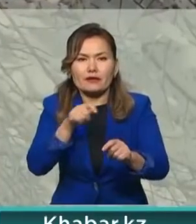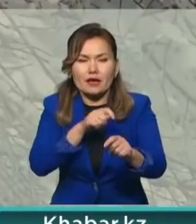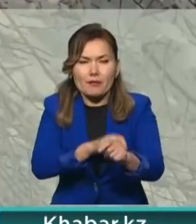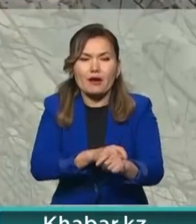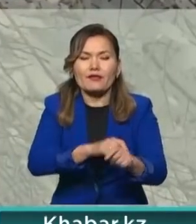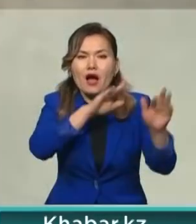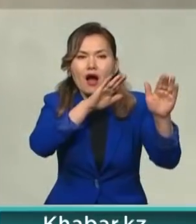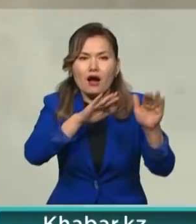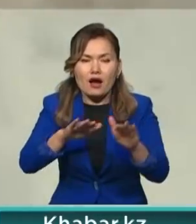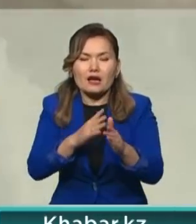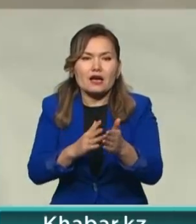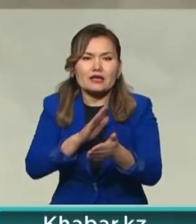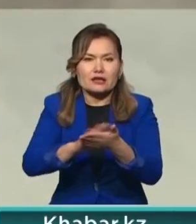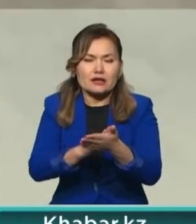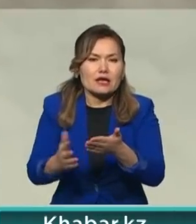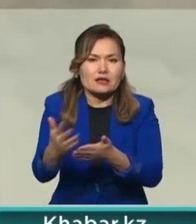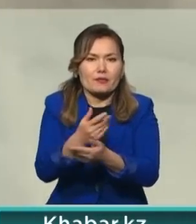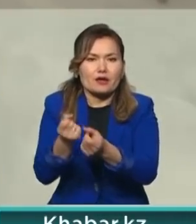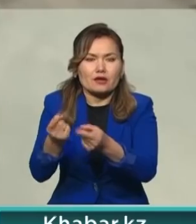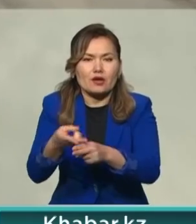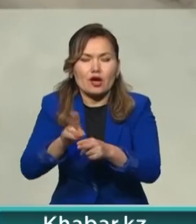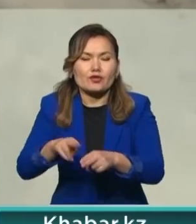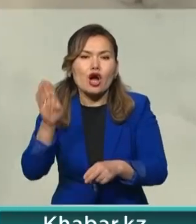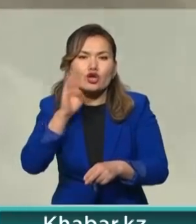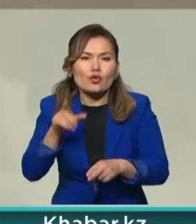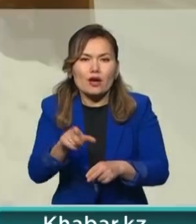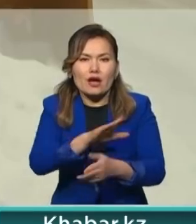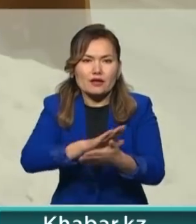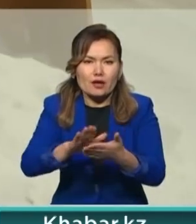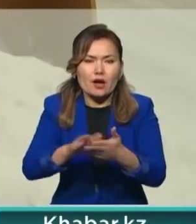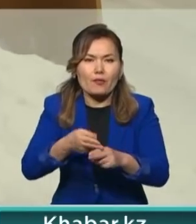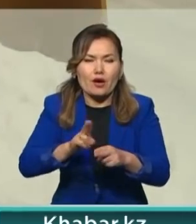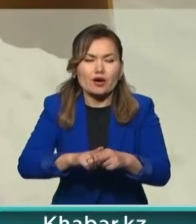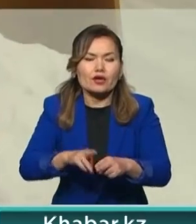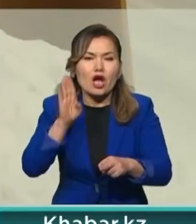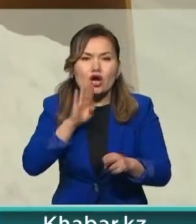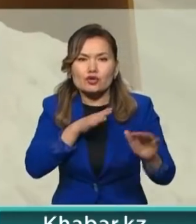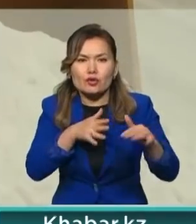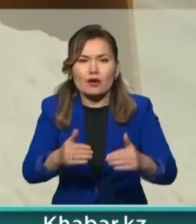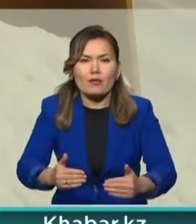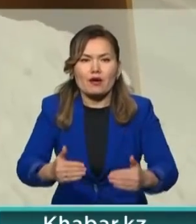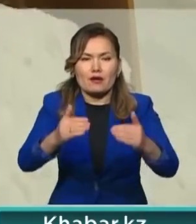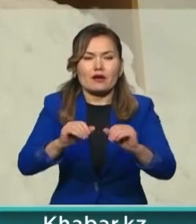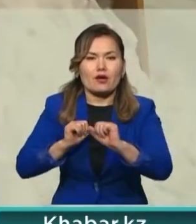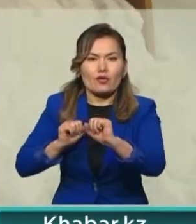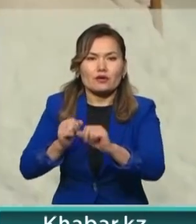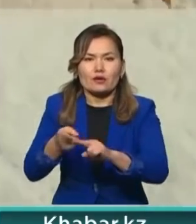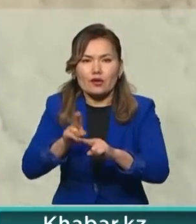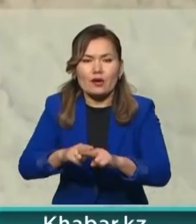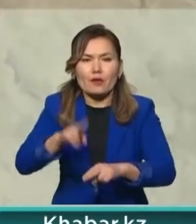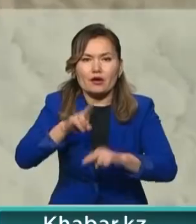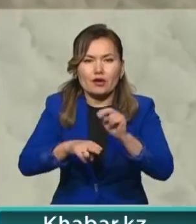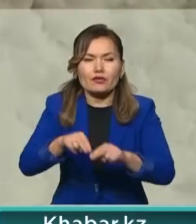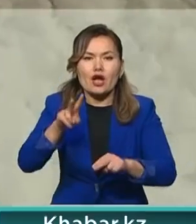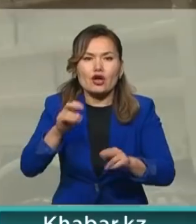қар шығарылды. Су арналары мен арықтар тазаланды. Өзен жағалары бекітіліп, бөгеттер бекітетіліп жатыр. 291